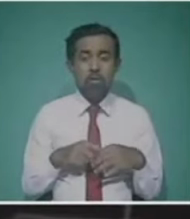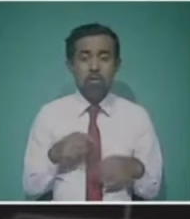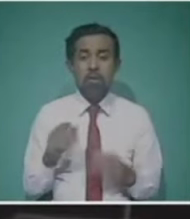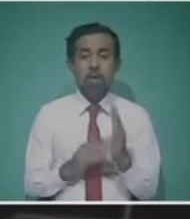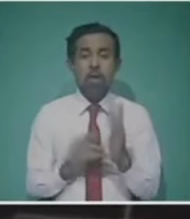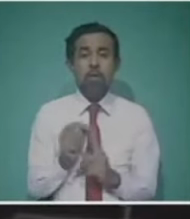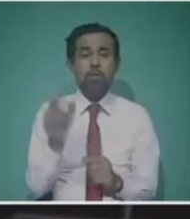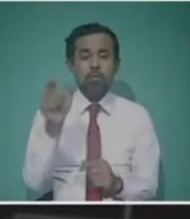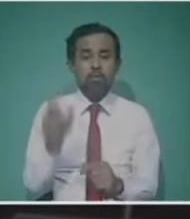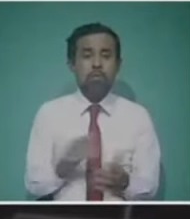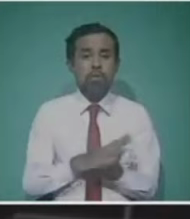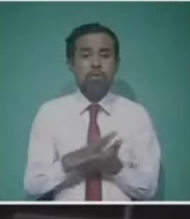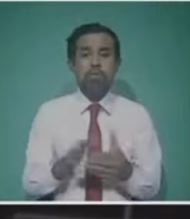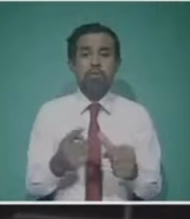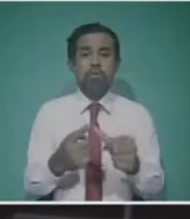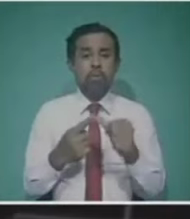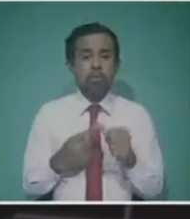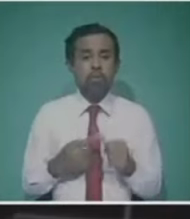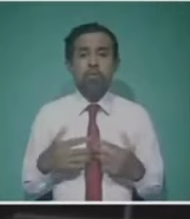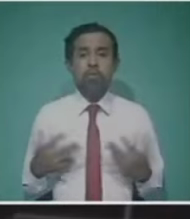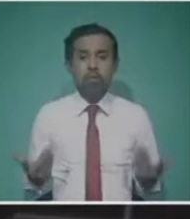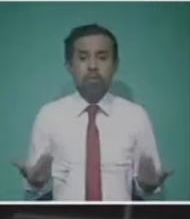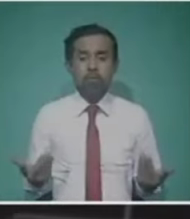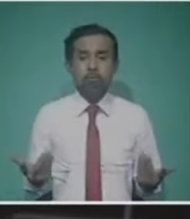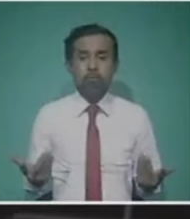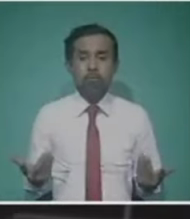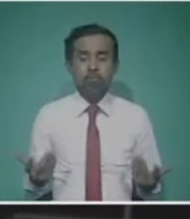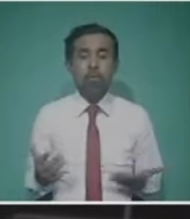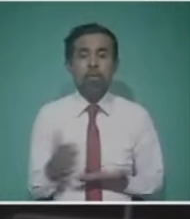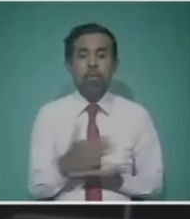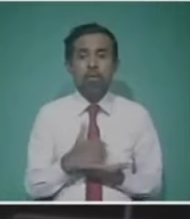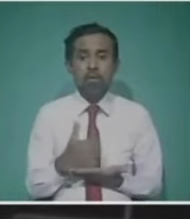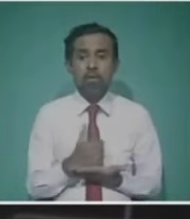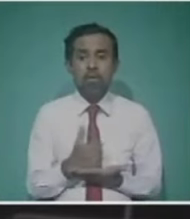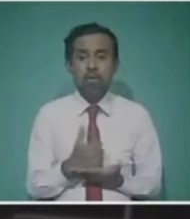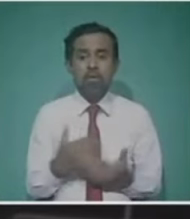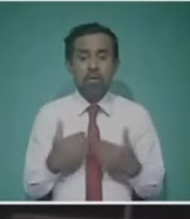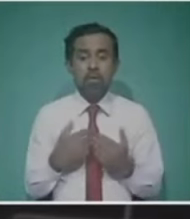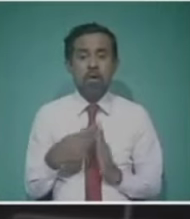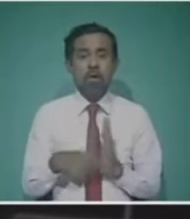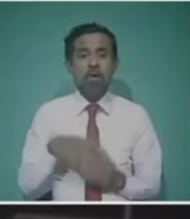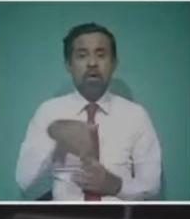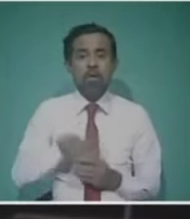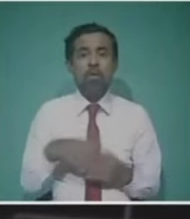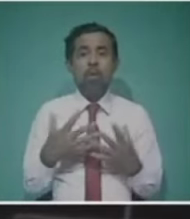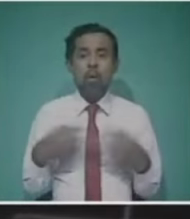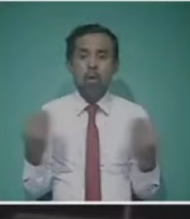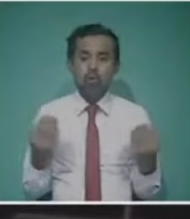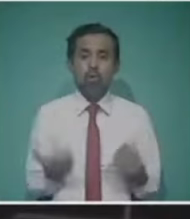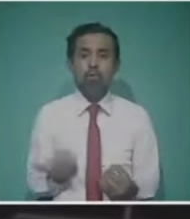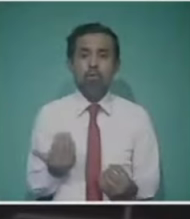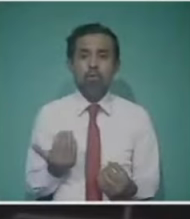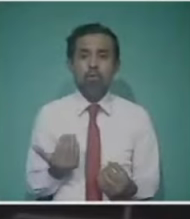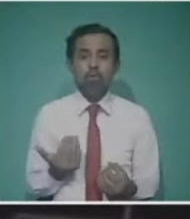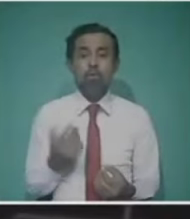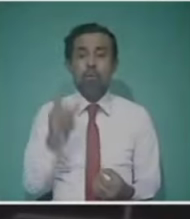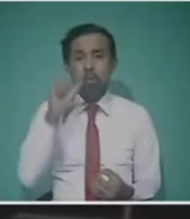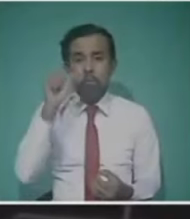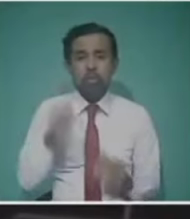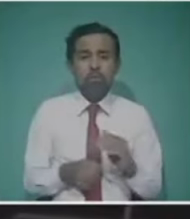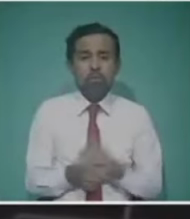கிடையாது. இவையெல்லாம் இந்த நாட்டிலே முன்னடியாக தீர்க்கப்பட வேண்டும். எல்லாம் எங்கு பார்த்தால் லஞ்ச ஊழல் மலிந்து கிடக்கிறது என்கிறோம்,